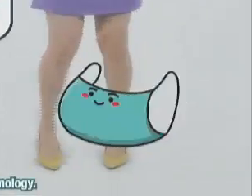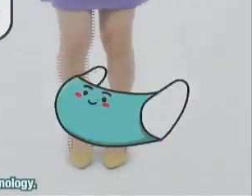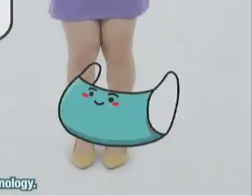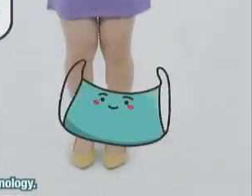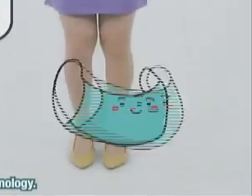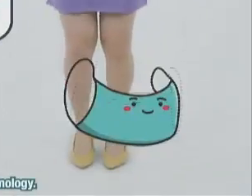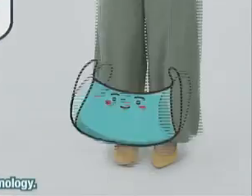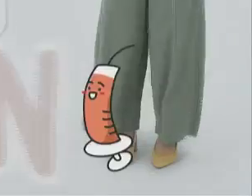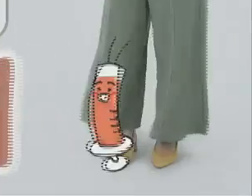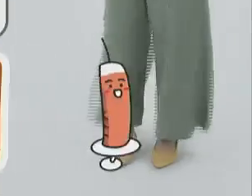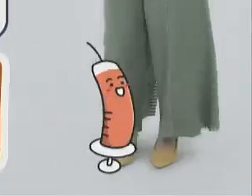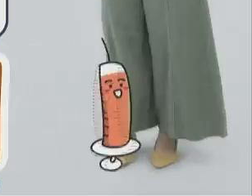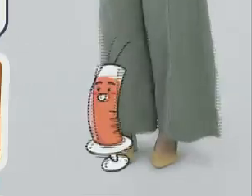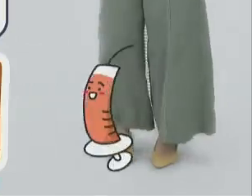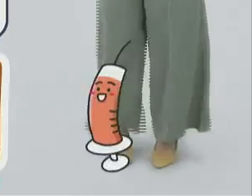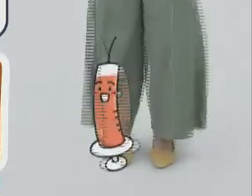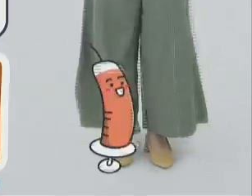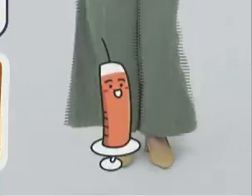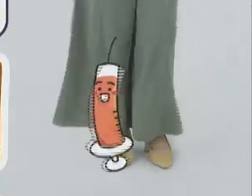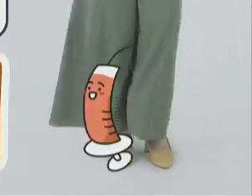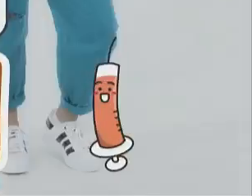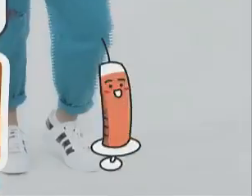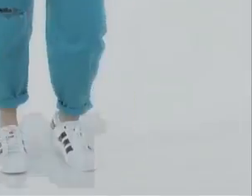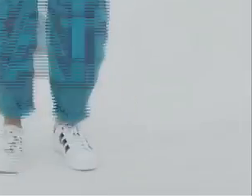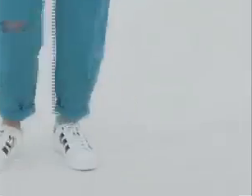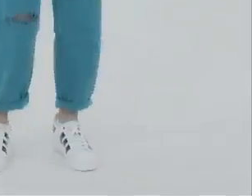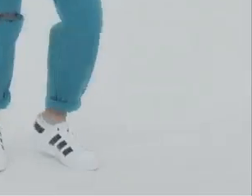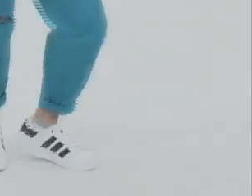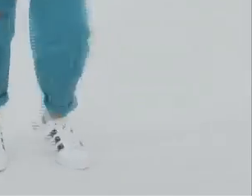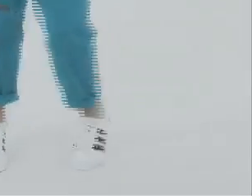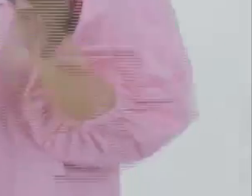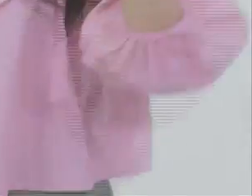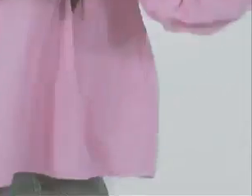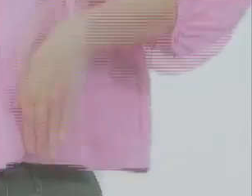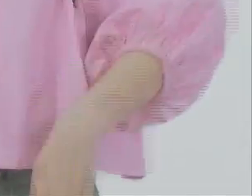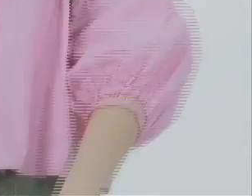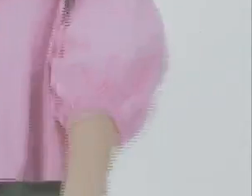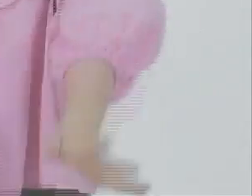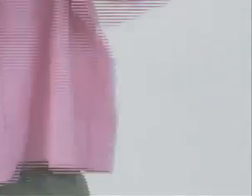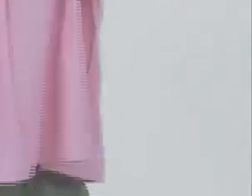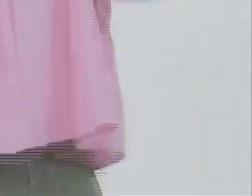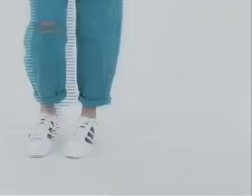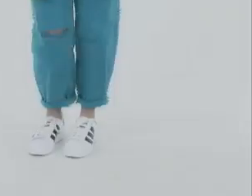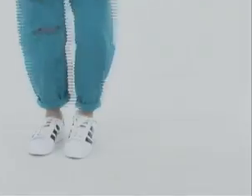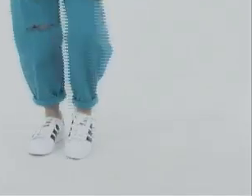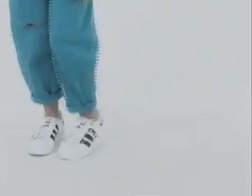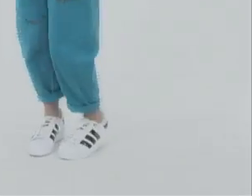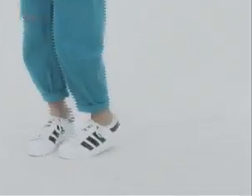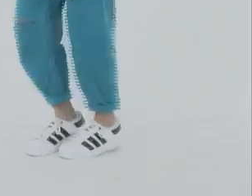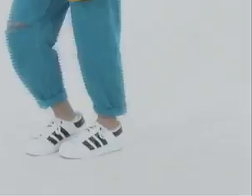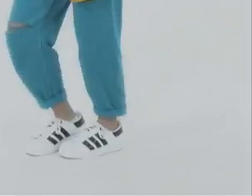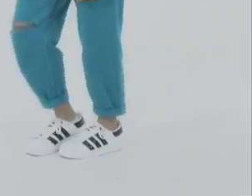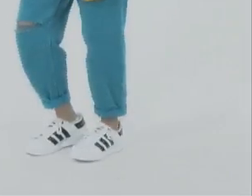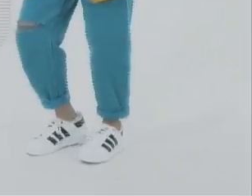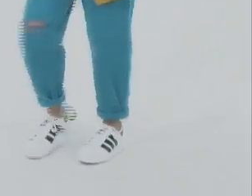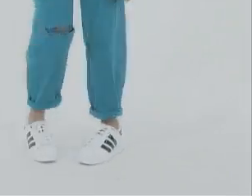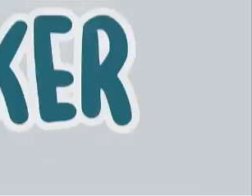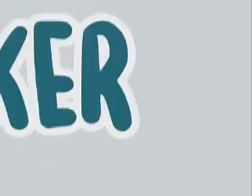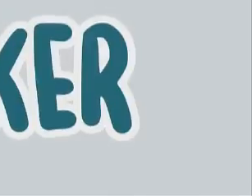Ayo masker, ayo vaksin, tiada yang dapat merenggut